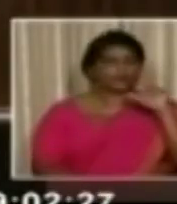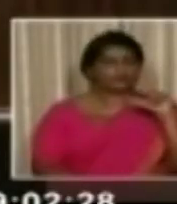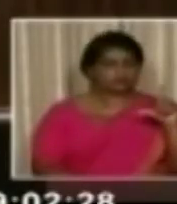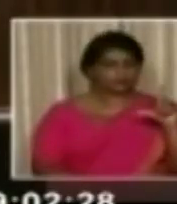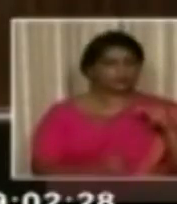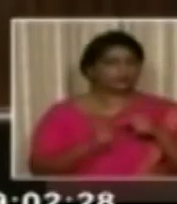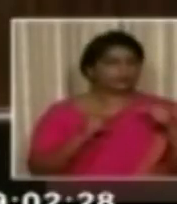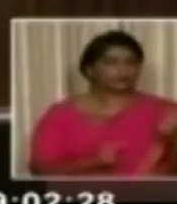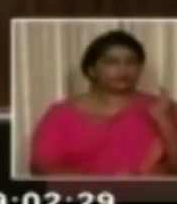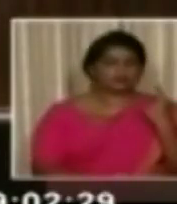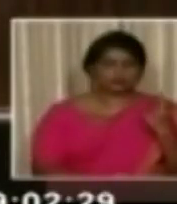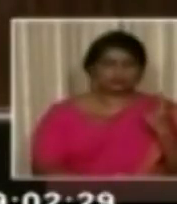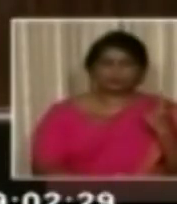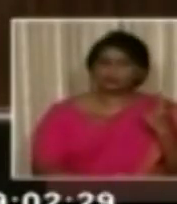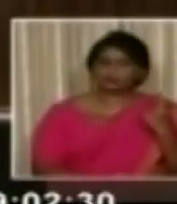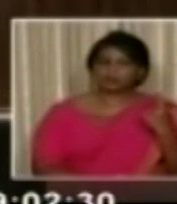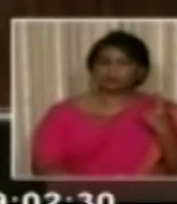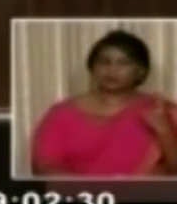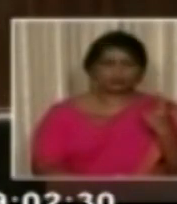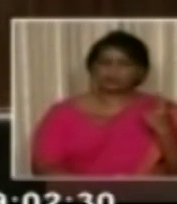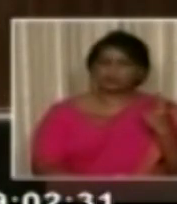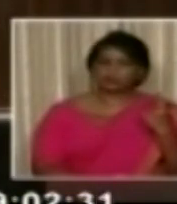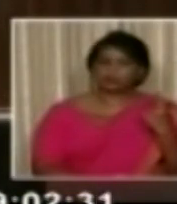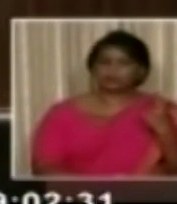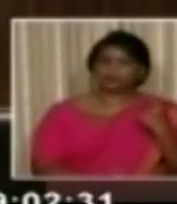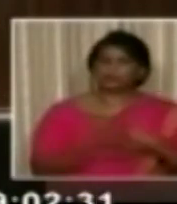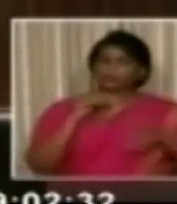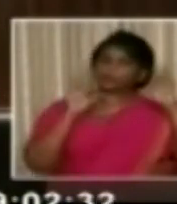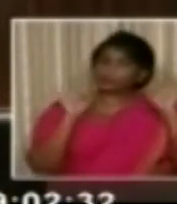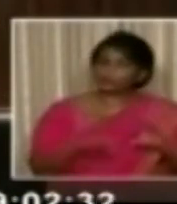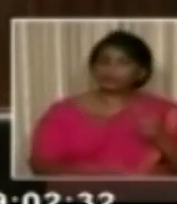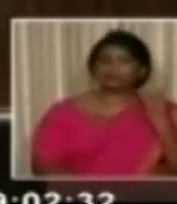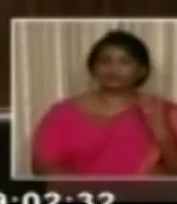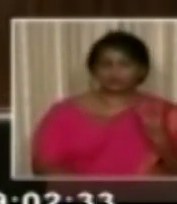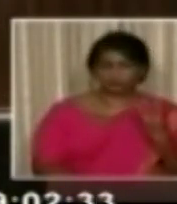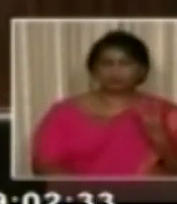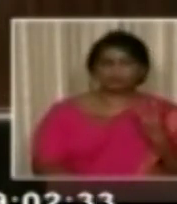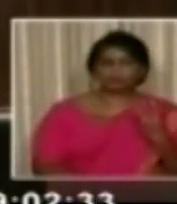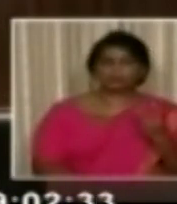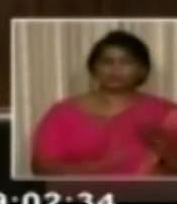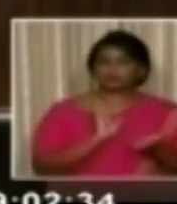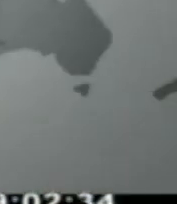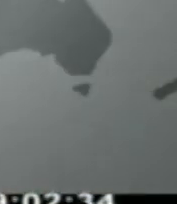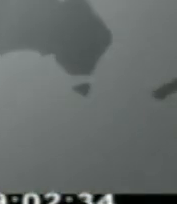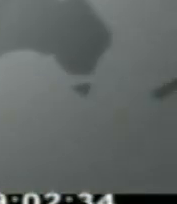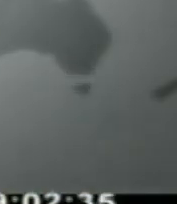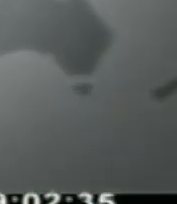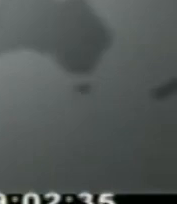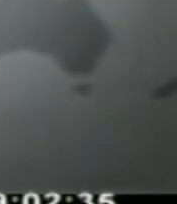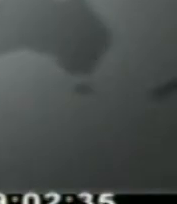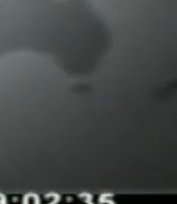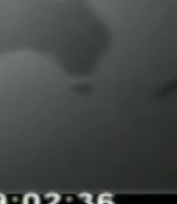ஆதரவாக 57 வாக்குகளும் எதிராக ஒரு வாக்கும் கிடைக்கப்பெற்றதற்கு அமைய மேலதிக வாக்குகளினால் பிரேரணை நிறைவேற்றப்பட்டுள்ளது.